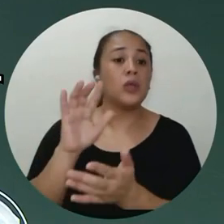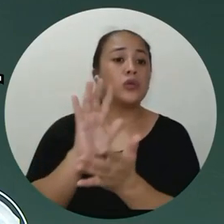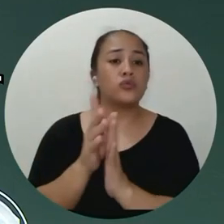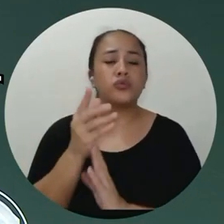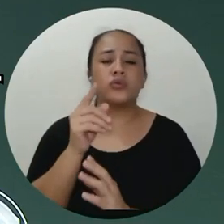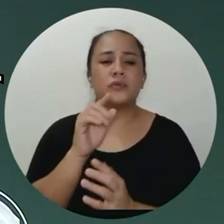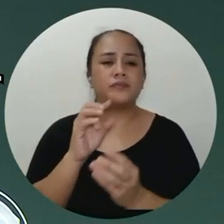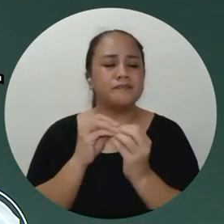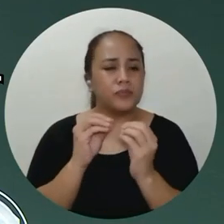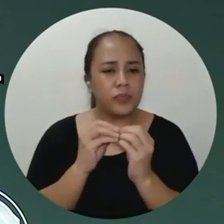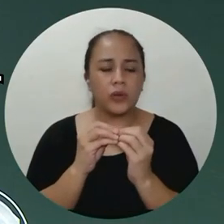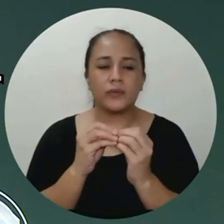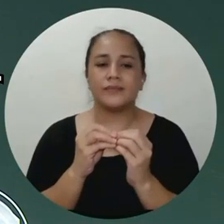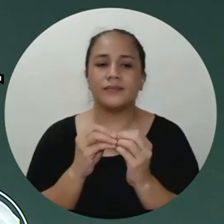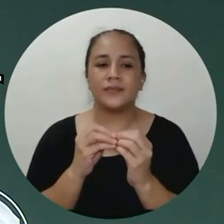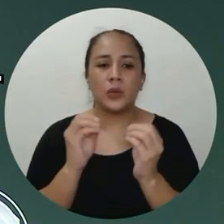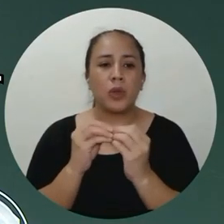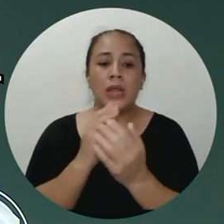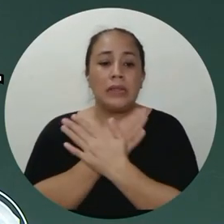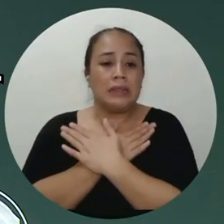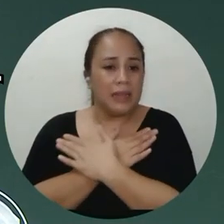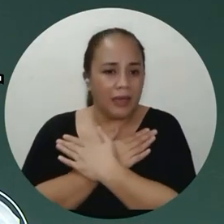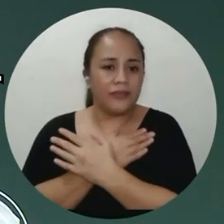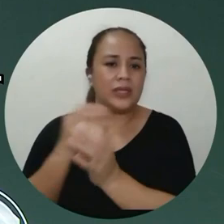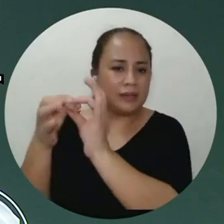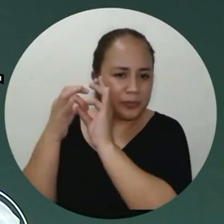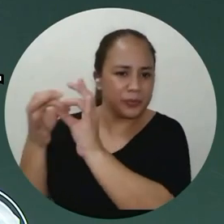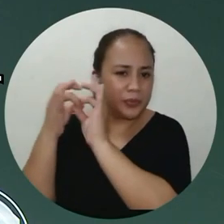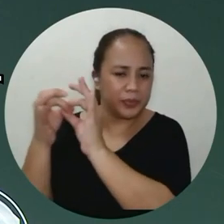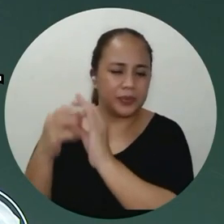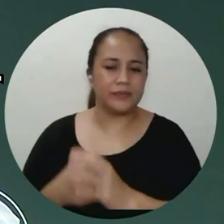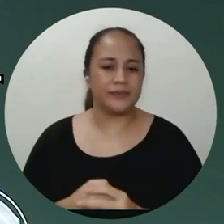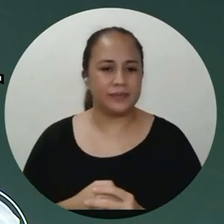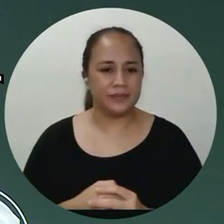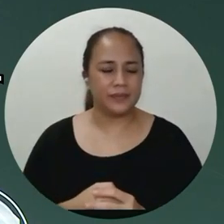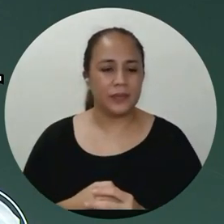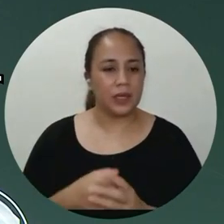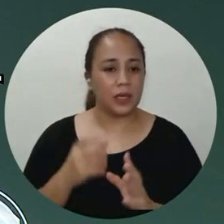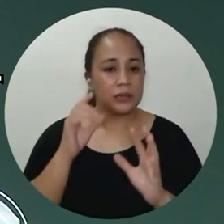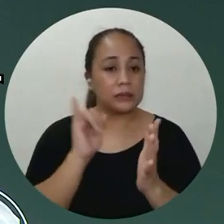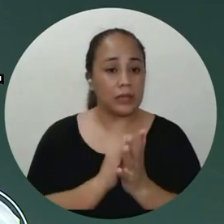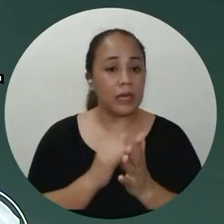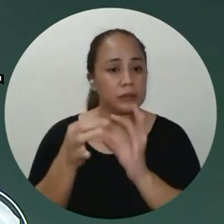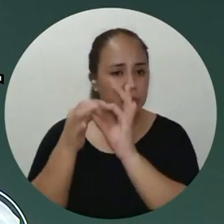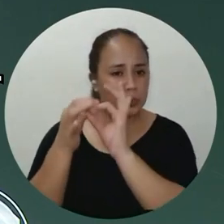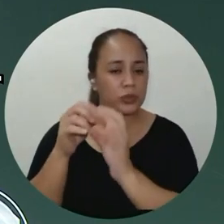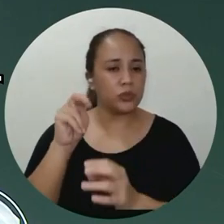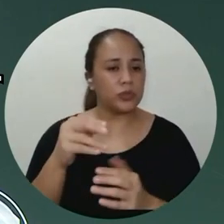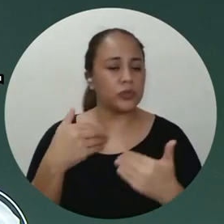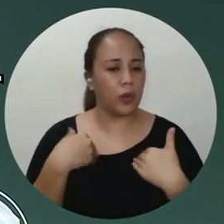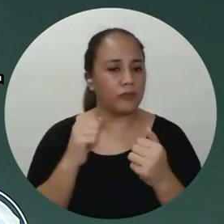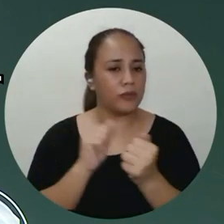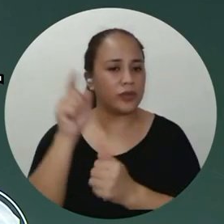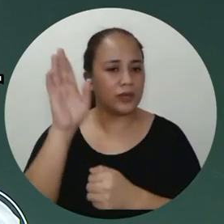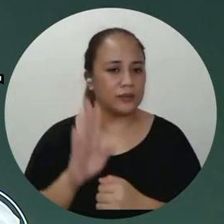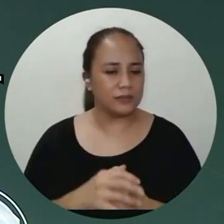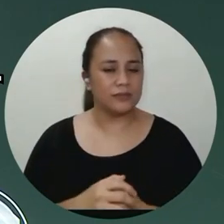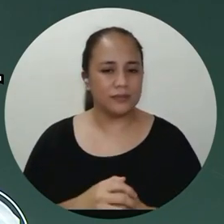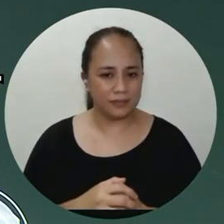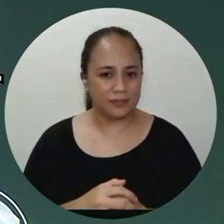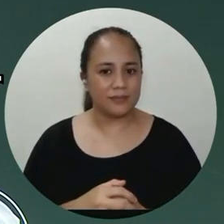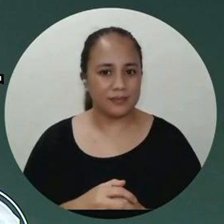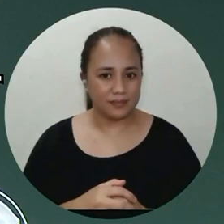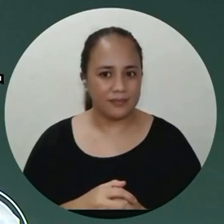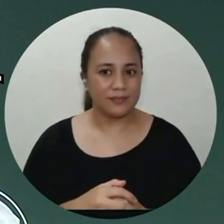애인이 된다니까요. A loving relationship. 하나님과 나 그런 관계요. So that's the kind of relationship you need to have 그러니까 with God. 그러니까 사랑하니까 서로